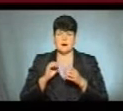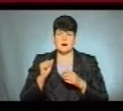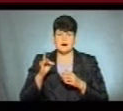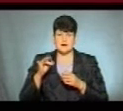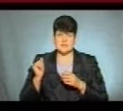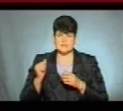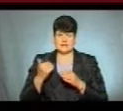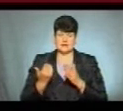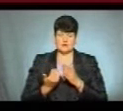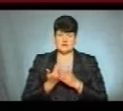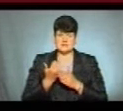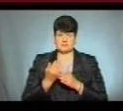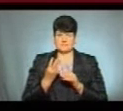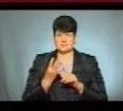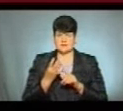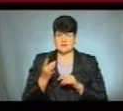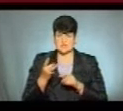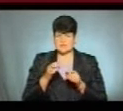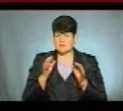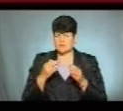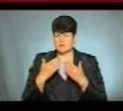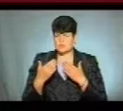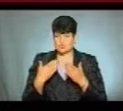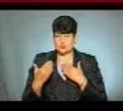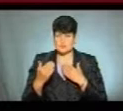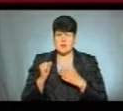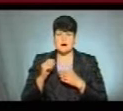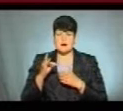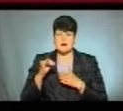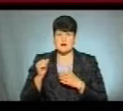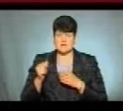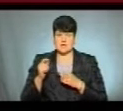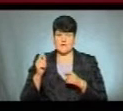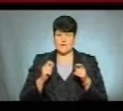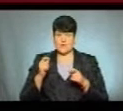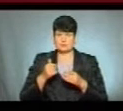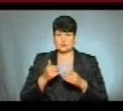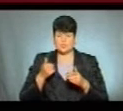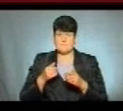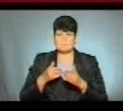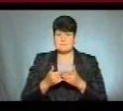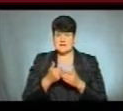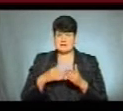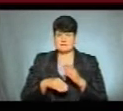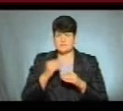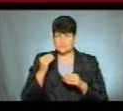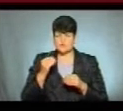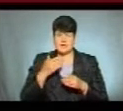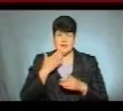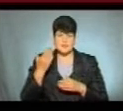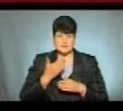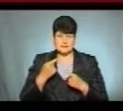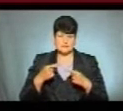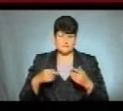вже вчетверте. Жодного відношення аграрний форум до передвиборчої агітації чи до будь-якої